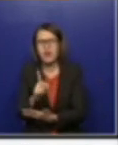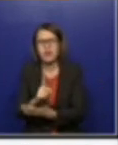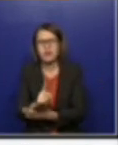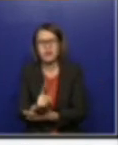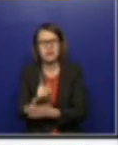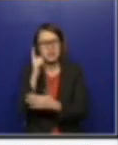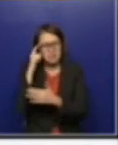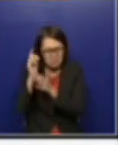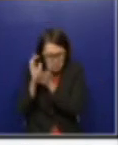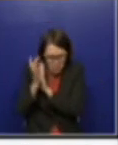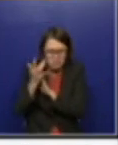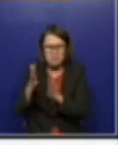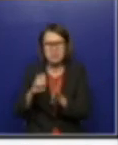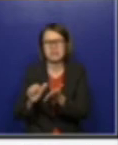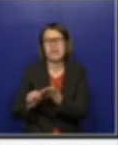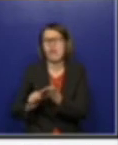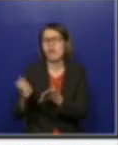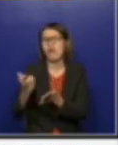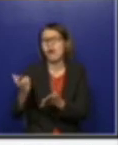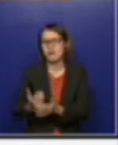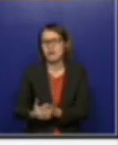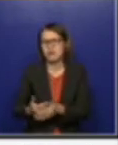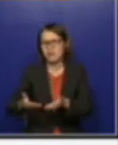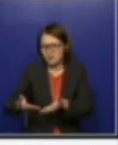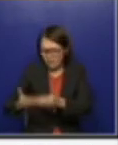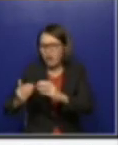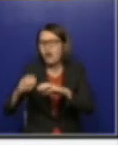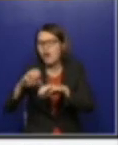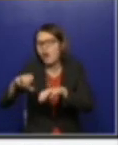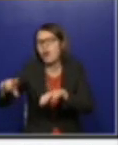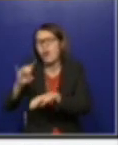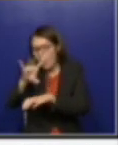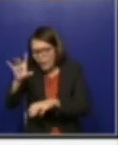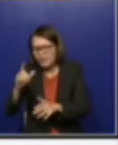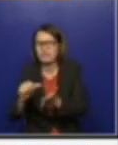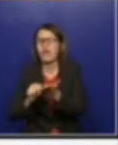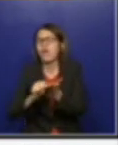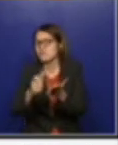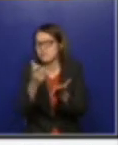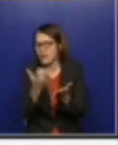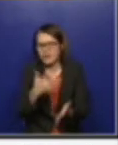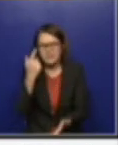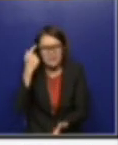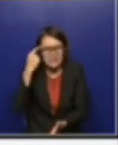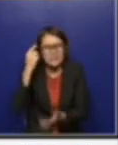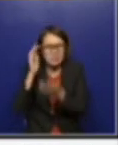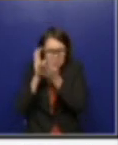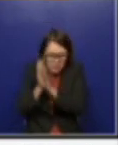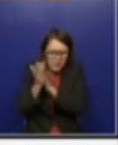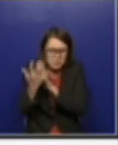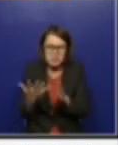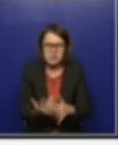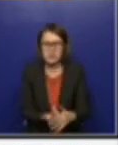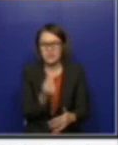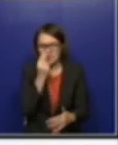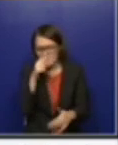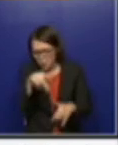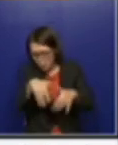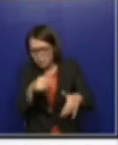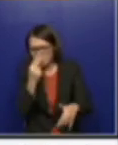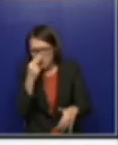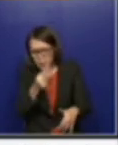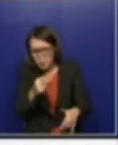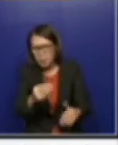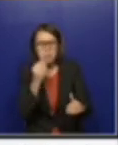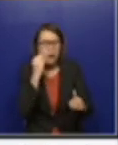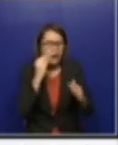องมันแก้ไม่ได้หรอกตั้งขึ้นมาร้อยสำนักงานก็แก้ไม่ได้ถ้าไม่เปลี่ยนทัศนะความคิดเรื่องการมองประชาชนกับที่อยู่อ